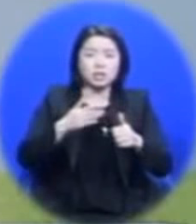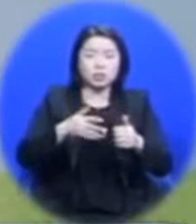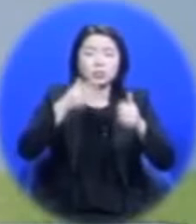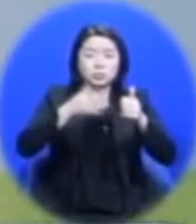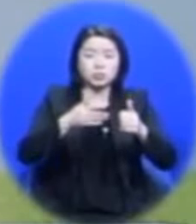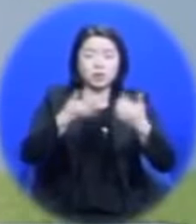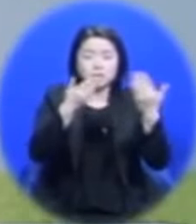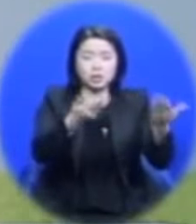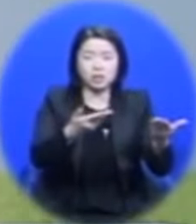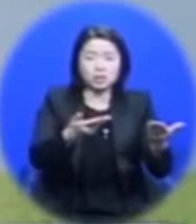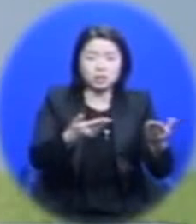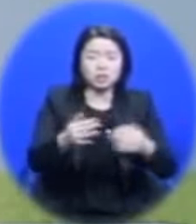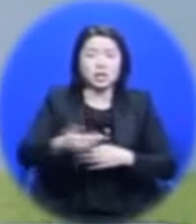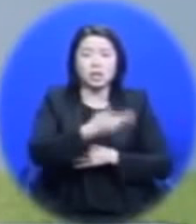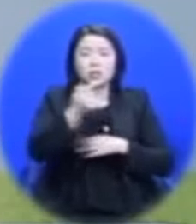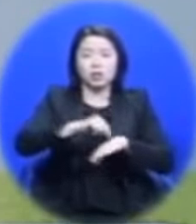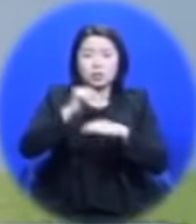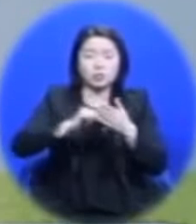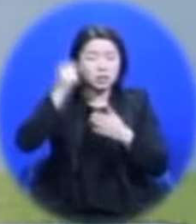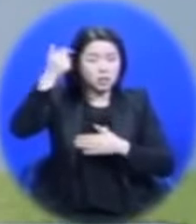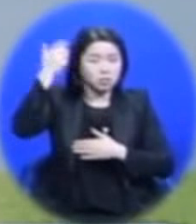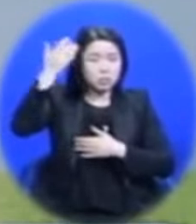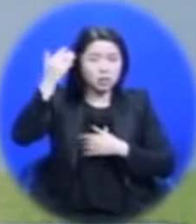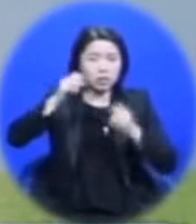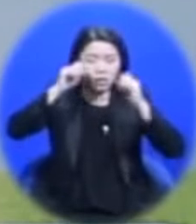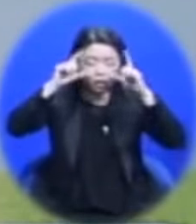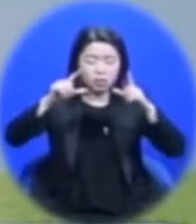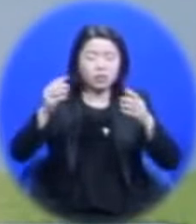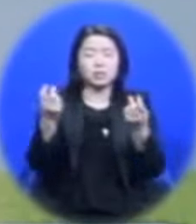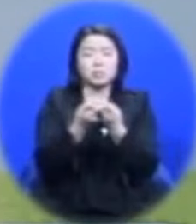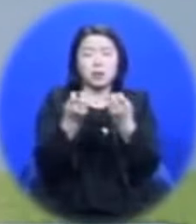것은 여러분의 심령이 깨어나는 방법이기 때문에.